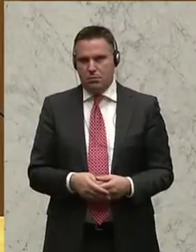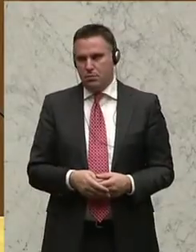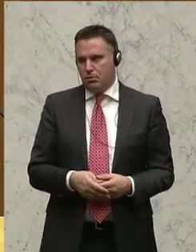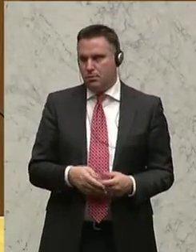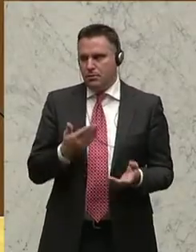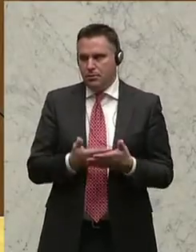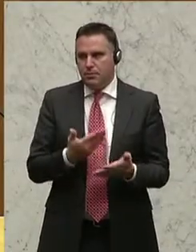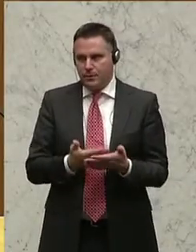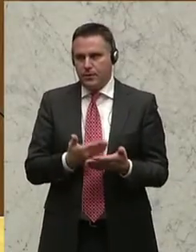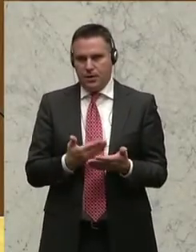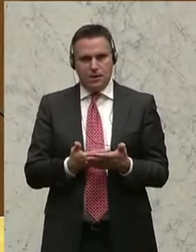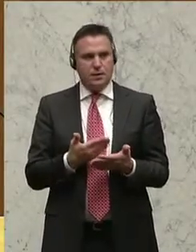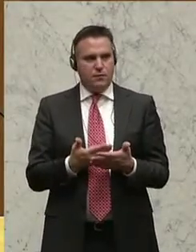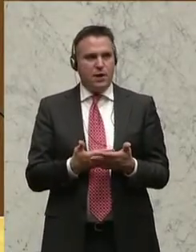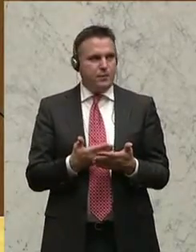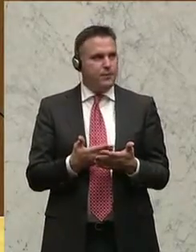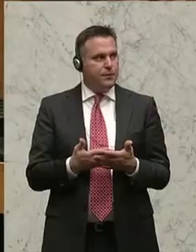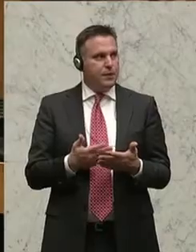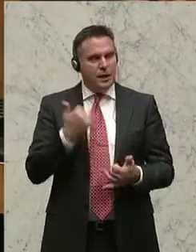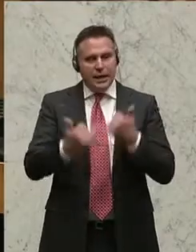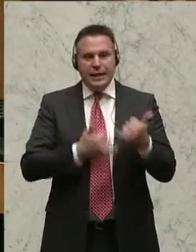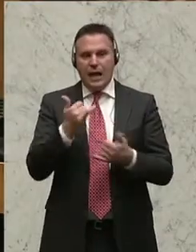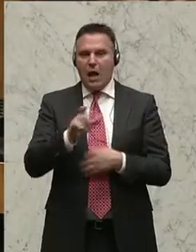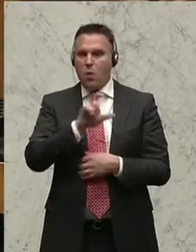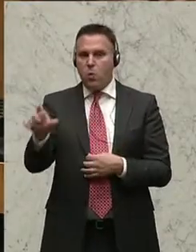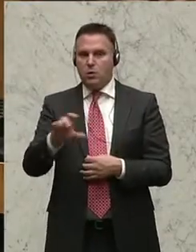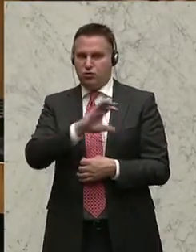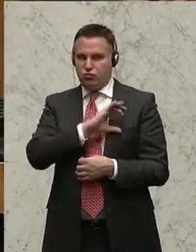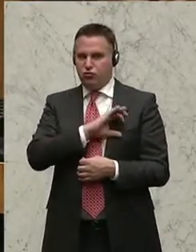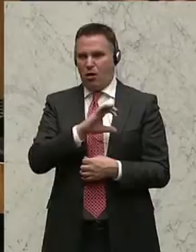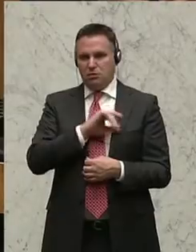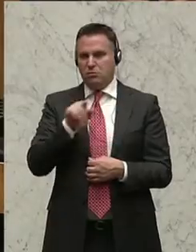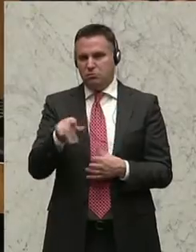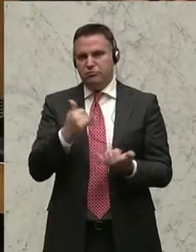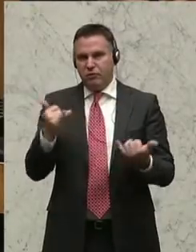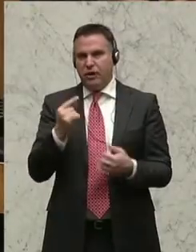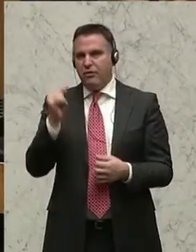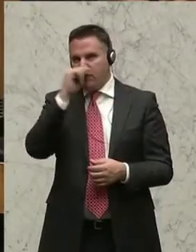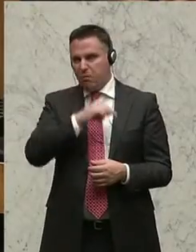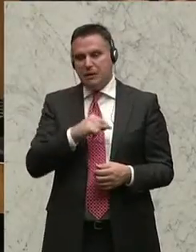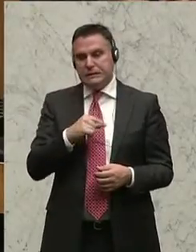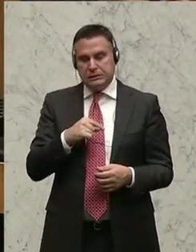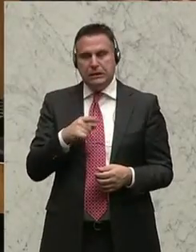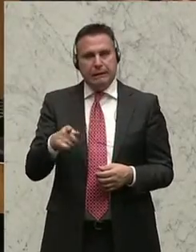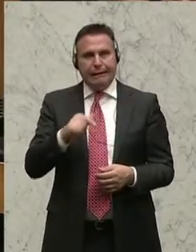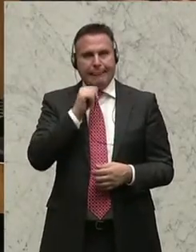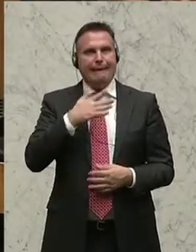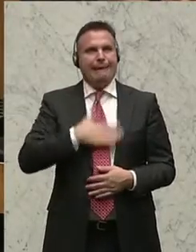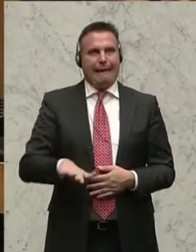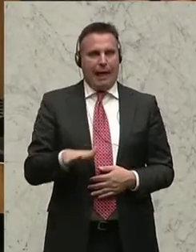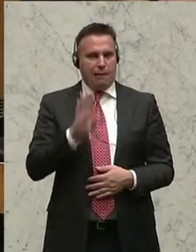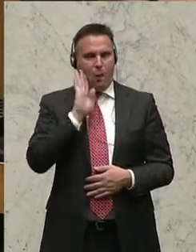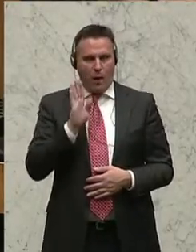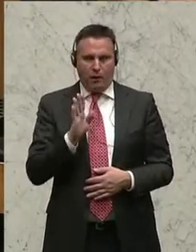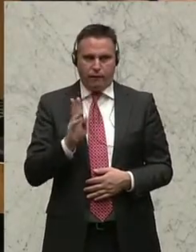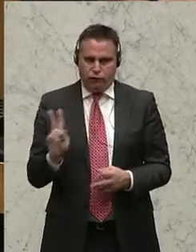Sie haben allerdings wirklich eine Jahrhundertchance verpasst. Ich weiß, Sie hören es nicht gern. Diese